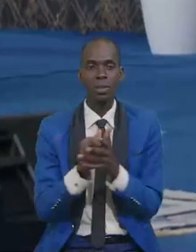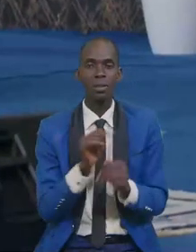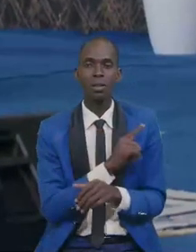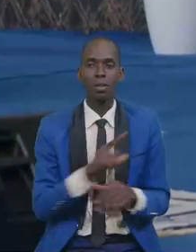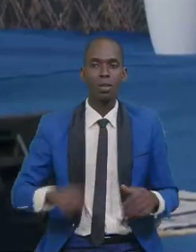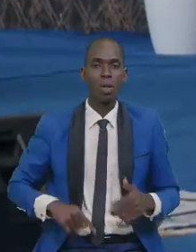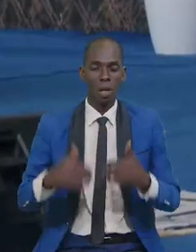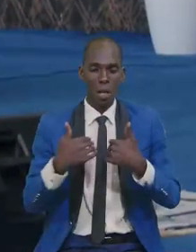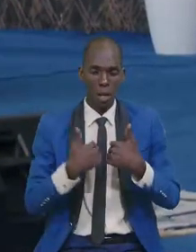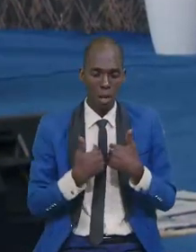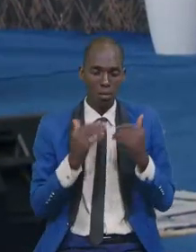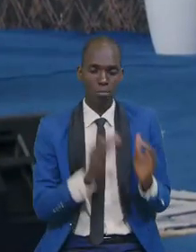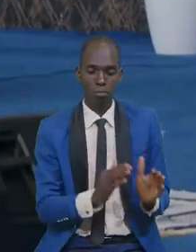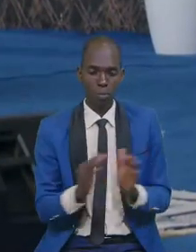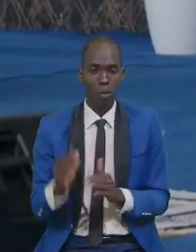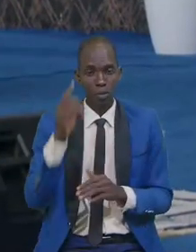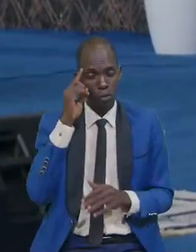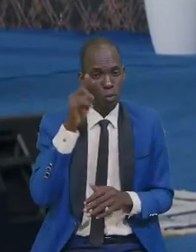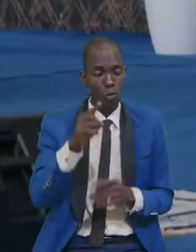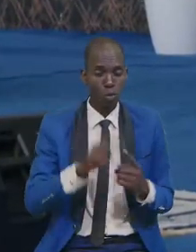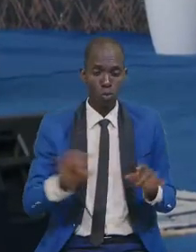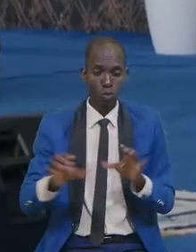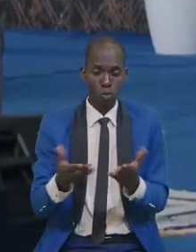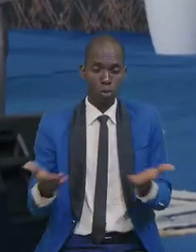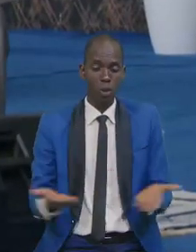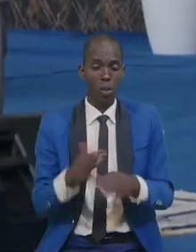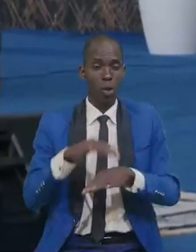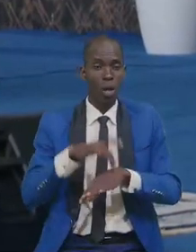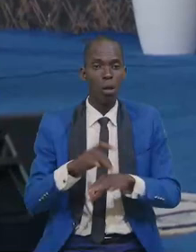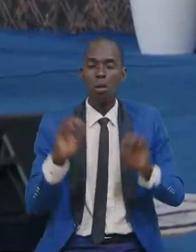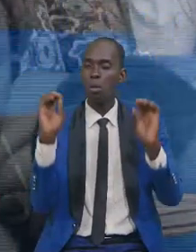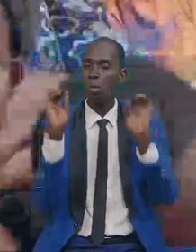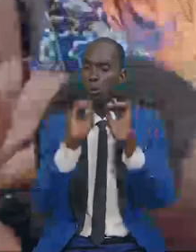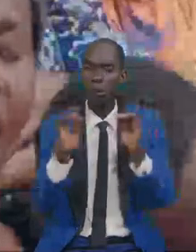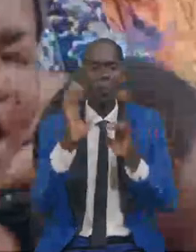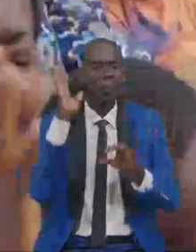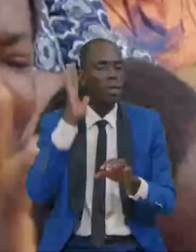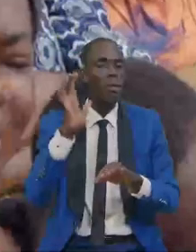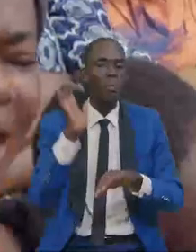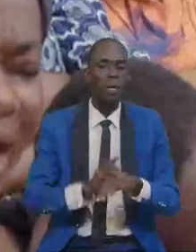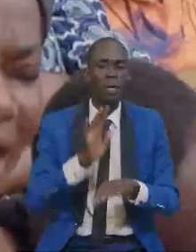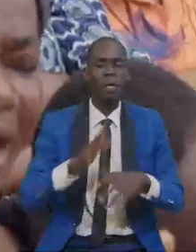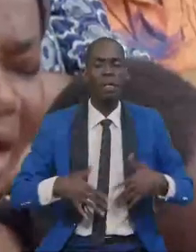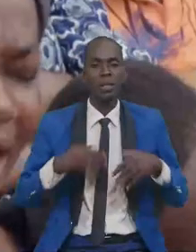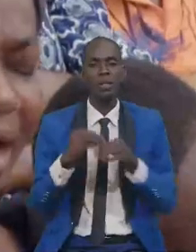que Dieu a promis que tu fasses sur la terre. Rien ne va